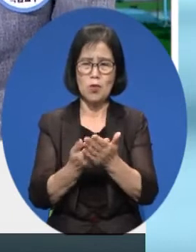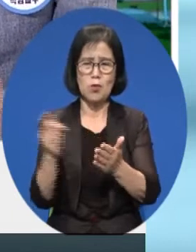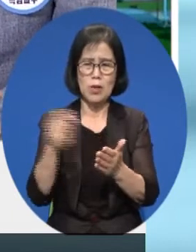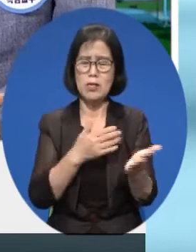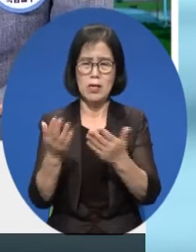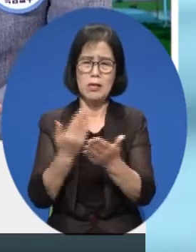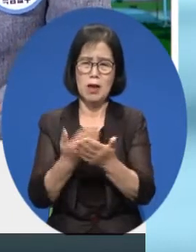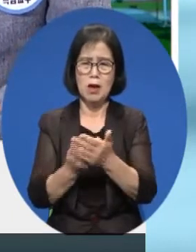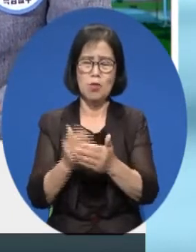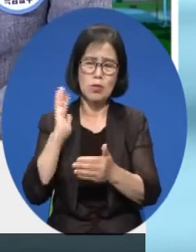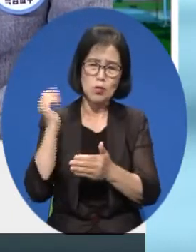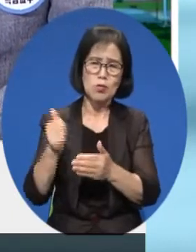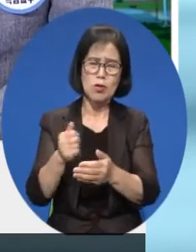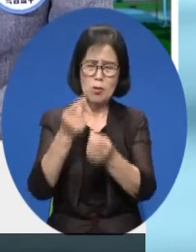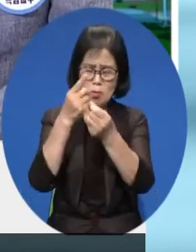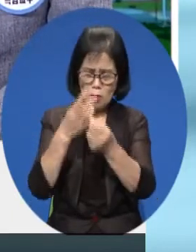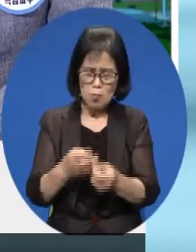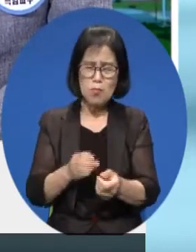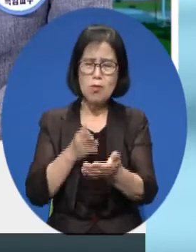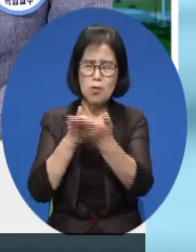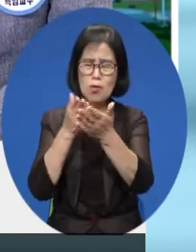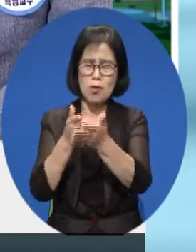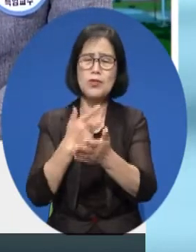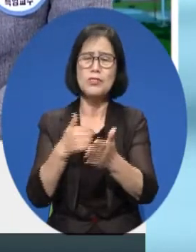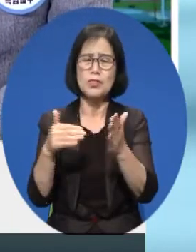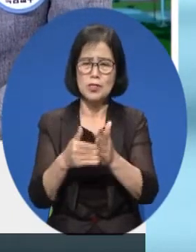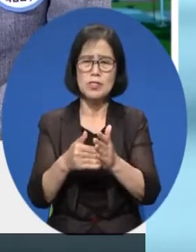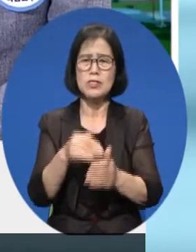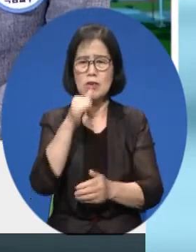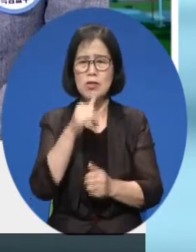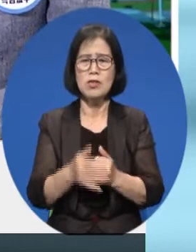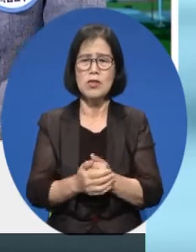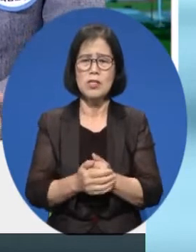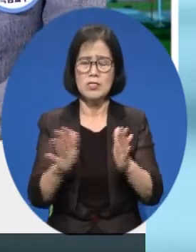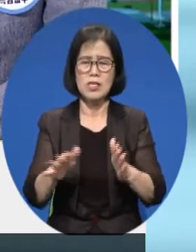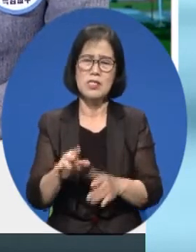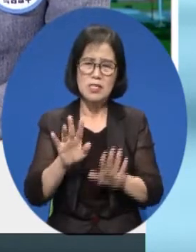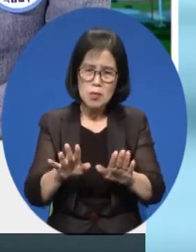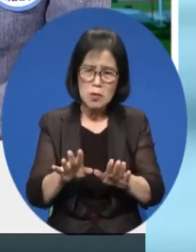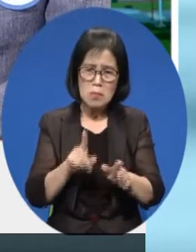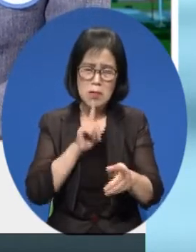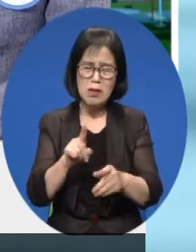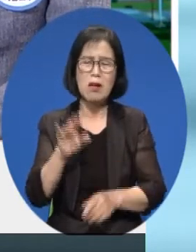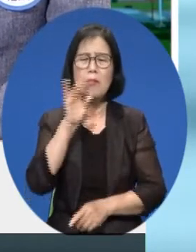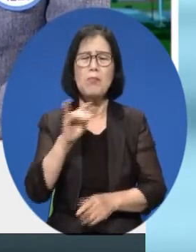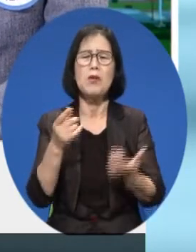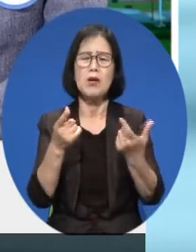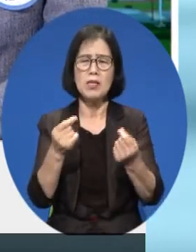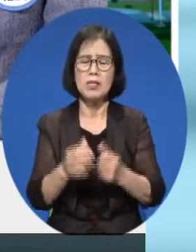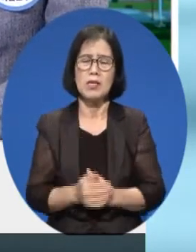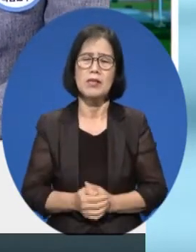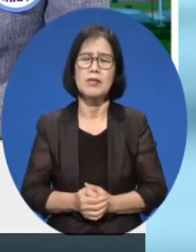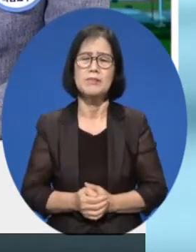몇 번이나 대통령께서 얘기하셨거든요. 청와대 관계자들도 많이 얘기했고 그러니까 이거 하나의 변명 같고 이러한 속내가